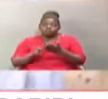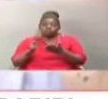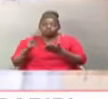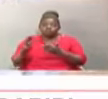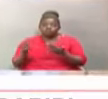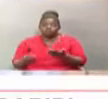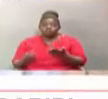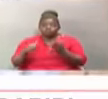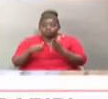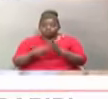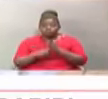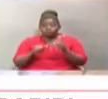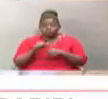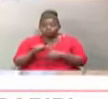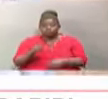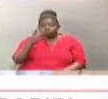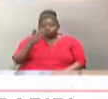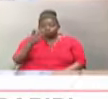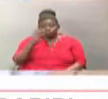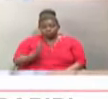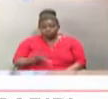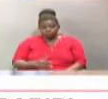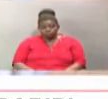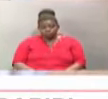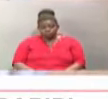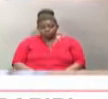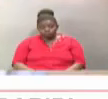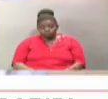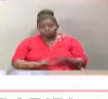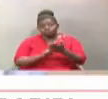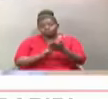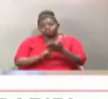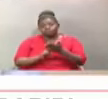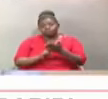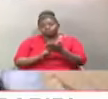eno twagiteekamu 24 n'ekitundu twagikolera Masaka.